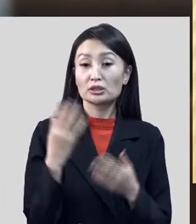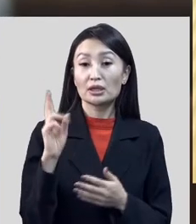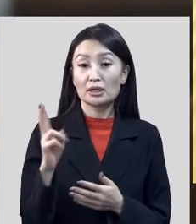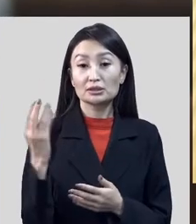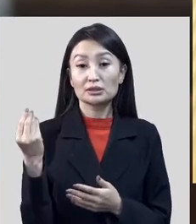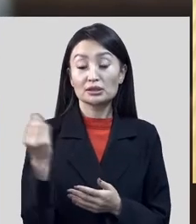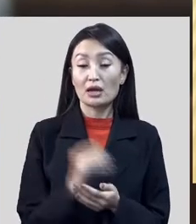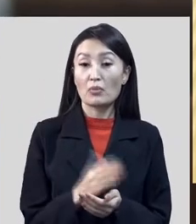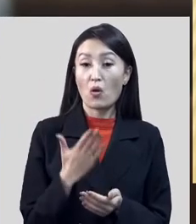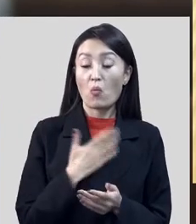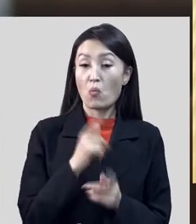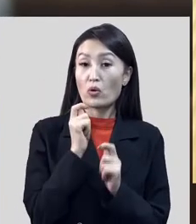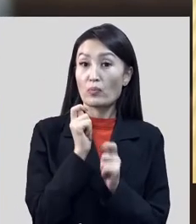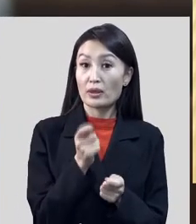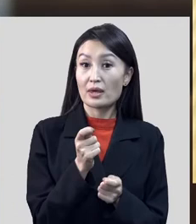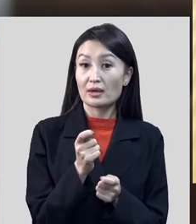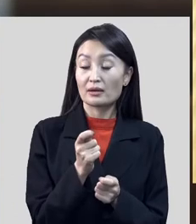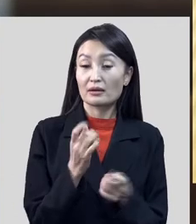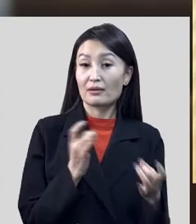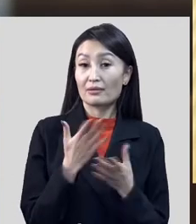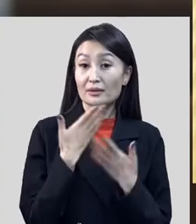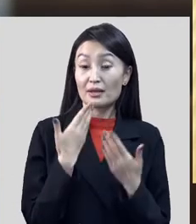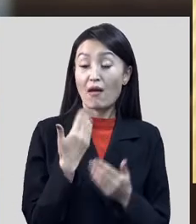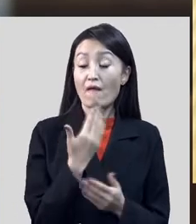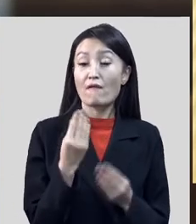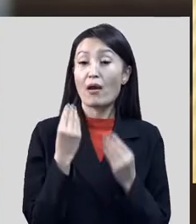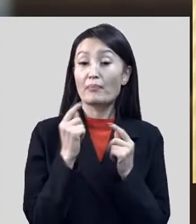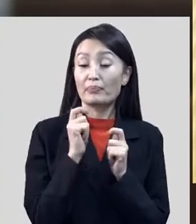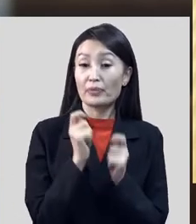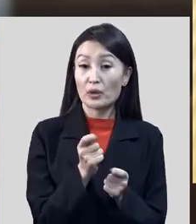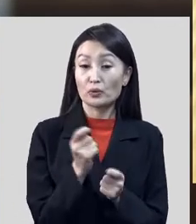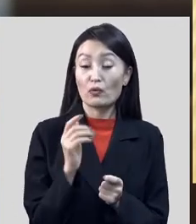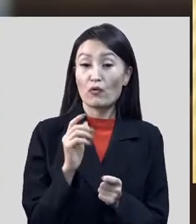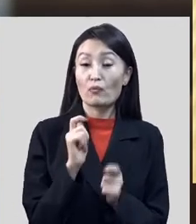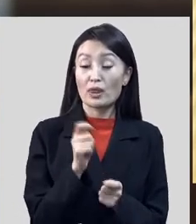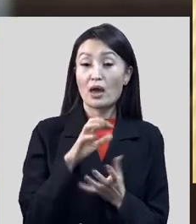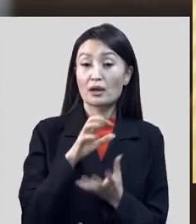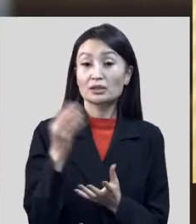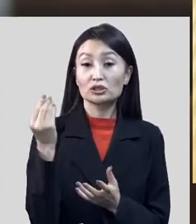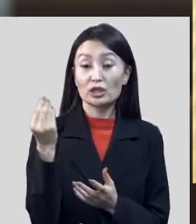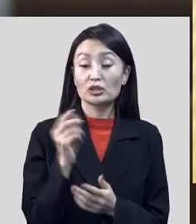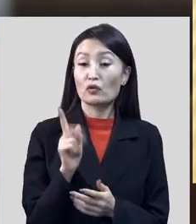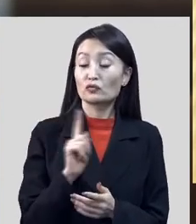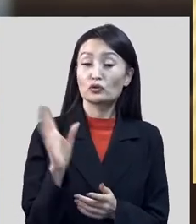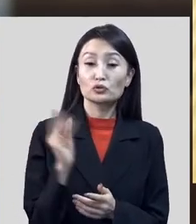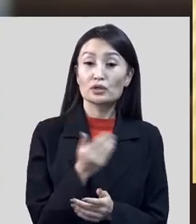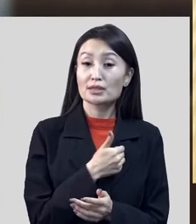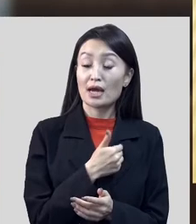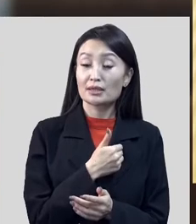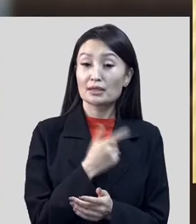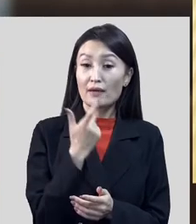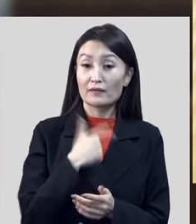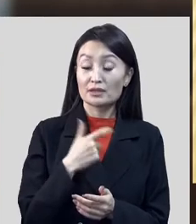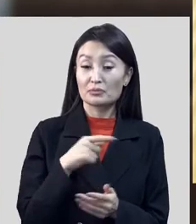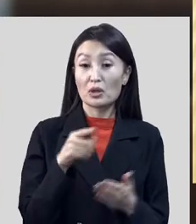мой подарок незатейлив вам дарю в подарок деньги все что только захотите вы себе